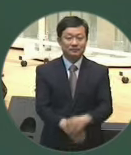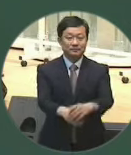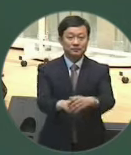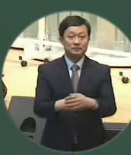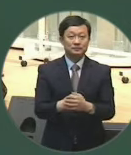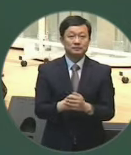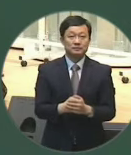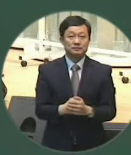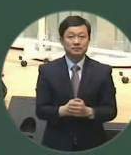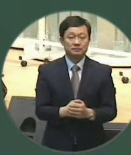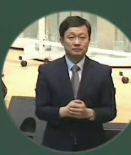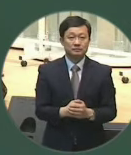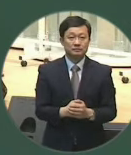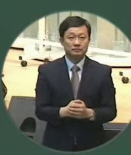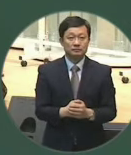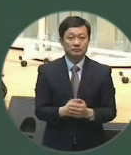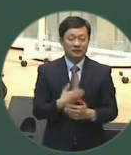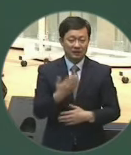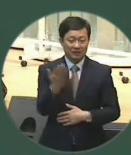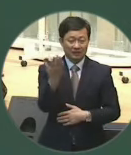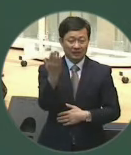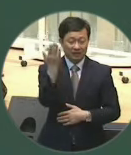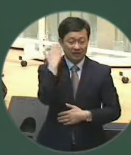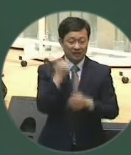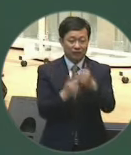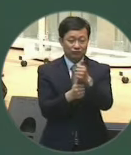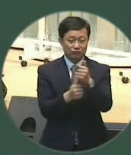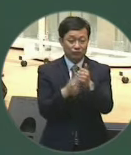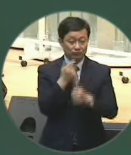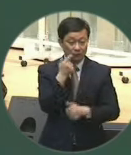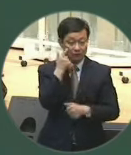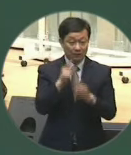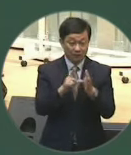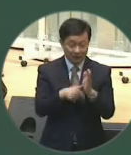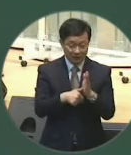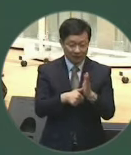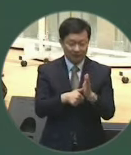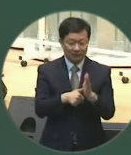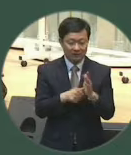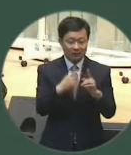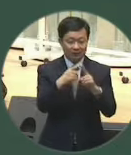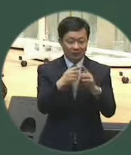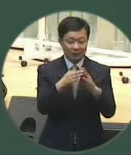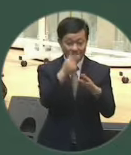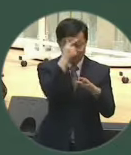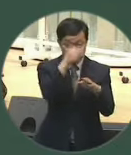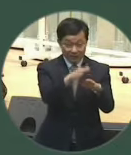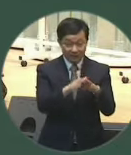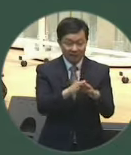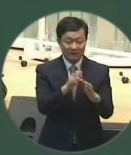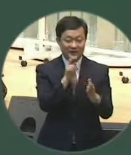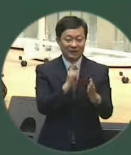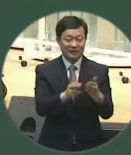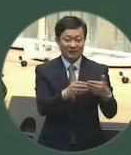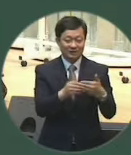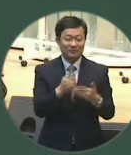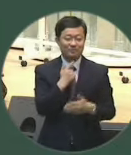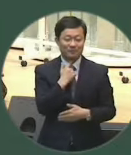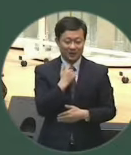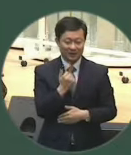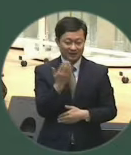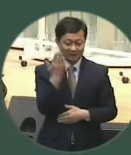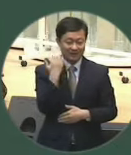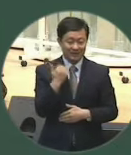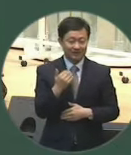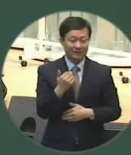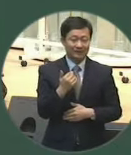제가 옛날에 그 부교역자 때 찬송 인도를 하게 됐습니다. One time when I was an assistant pastor, I had a chance to lead the